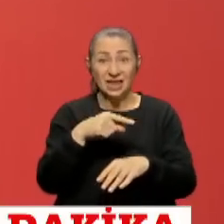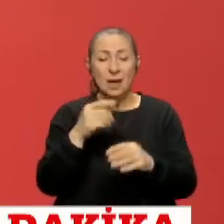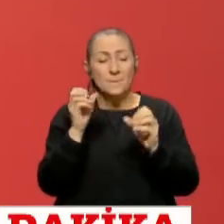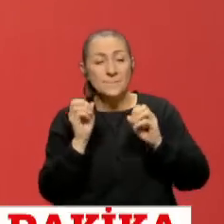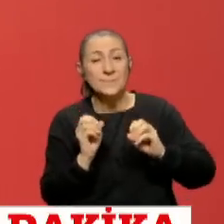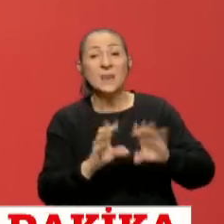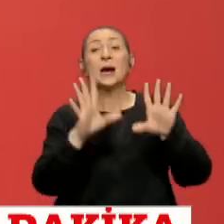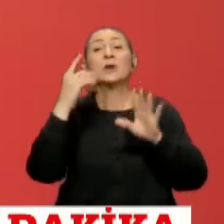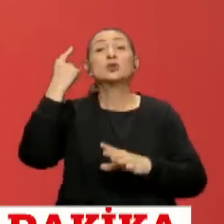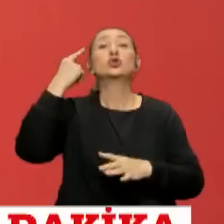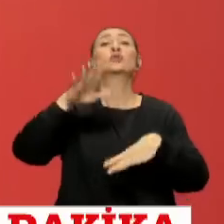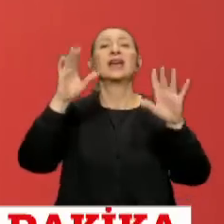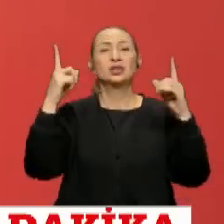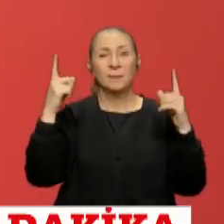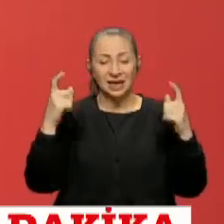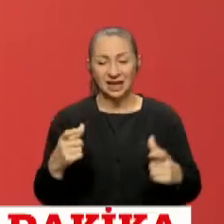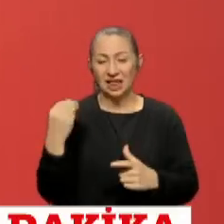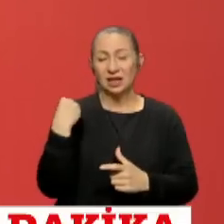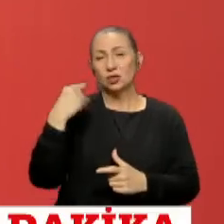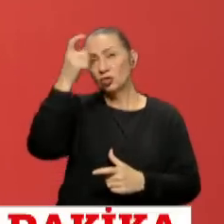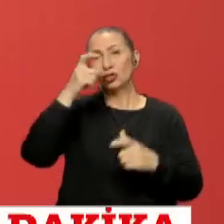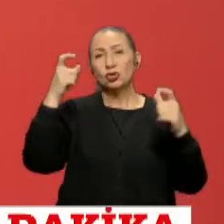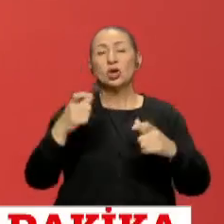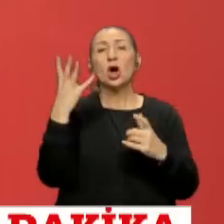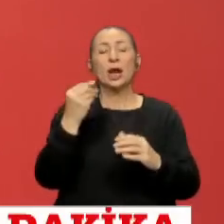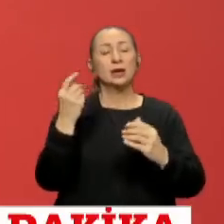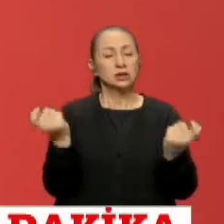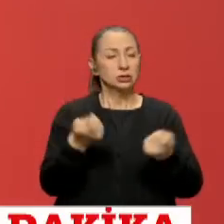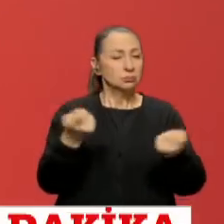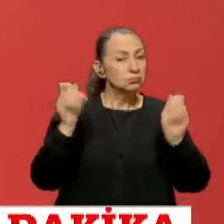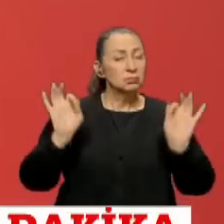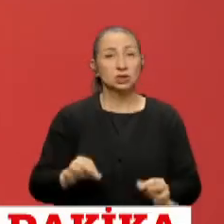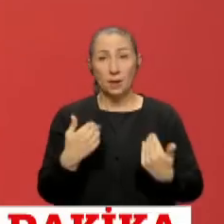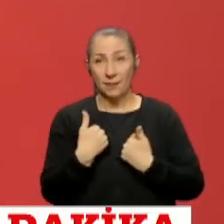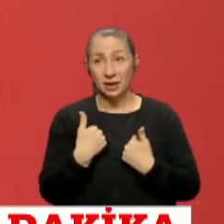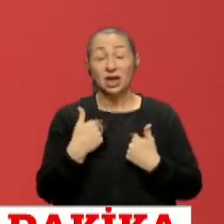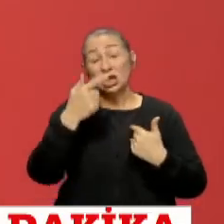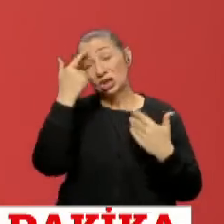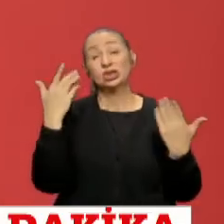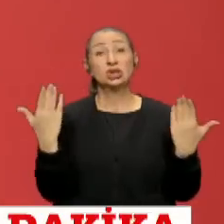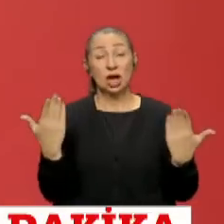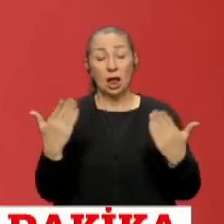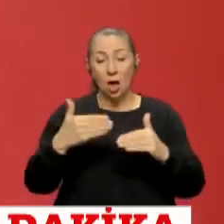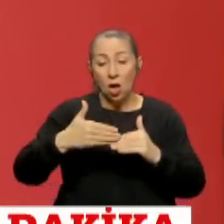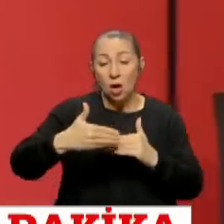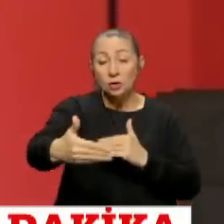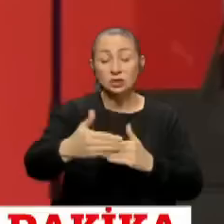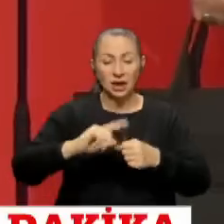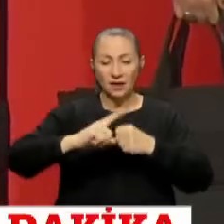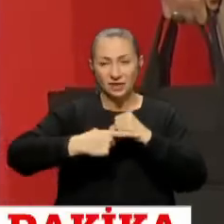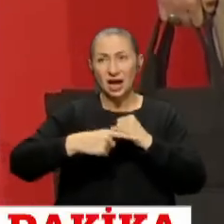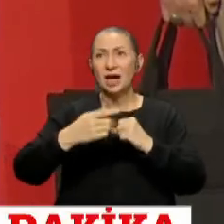terk etmeyi düşünmeyeceği yeni bir ülke olarak inşa etmektir. İnşallah önümüzdeki